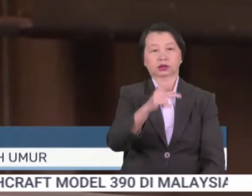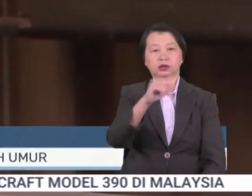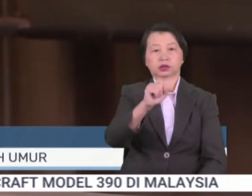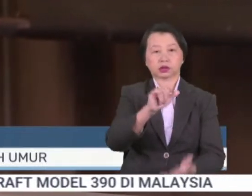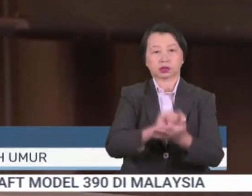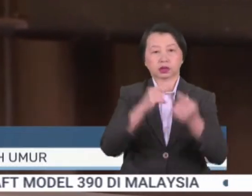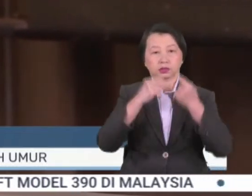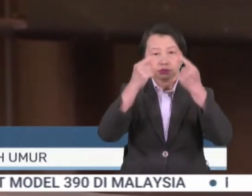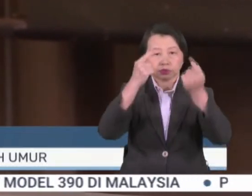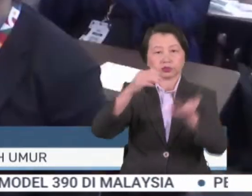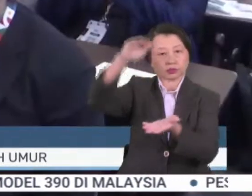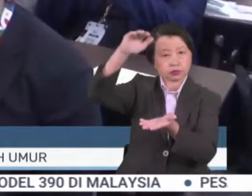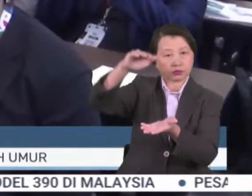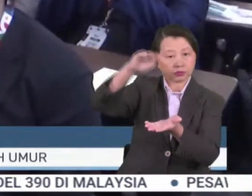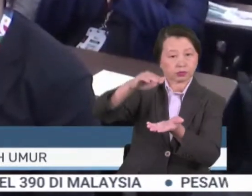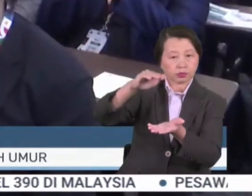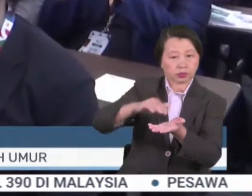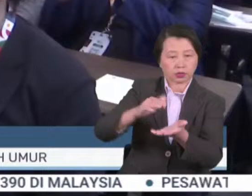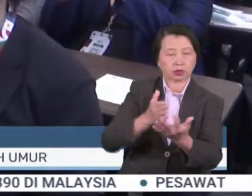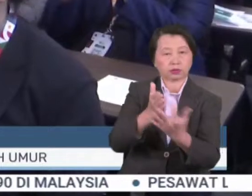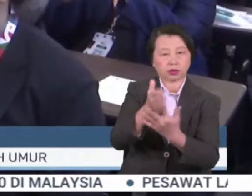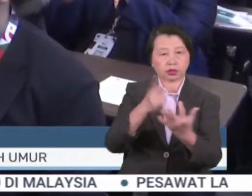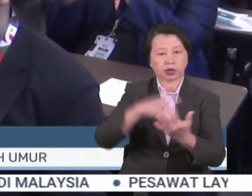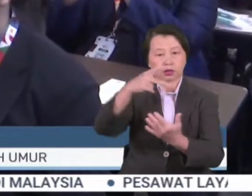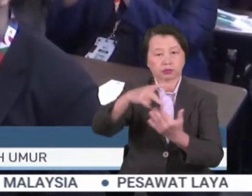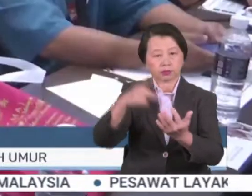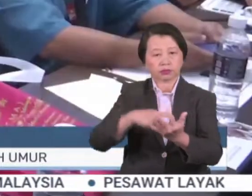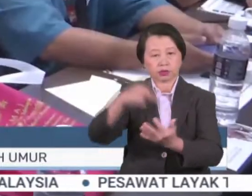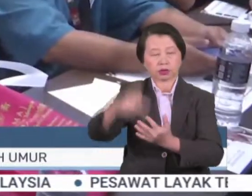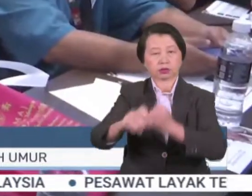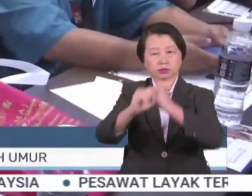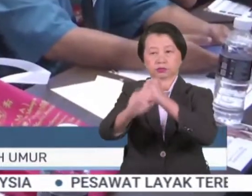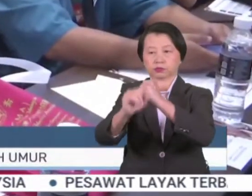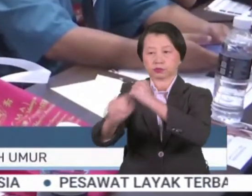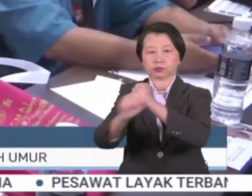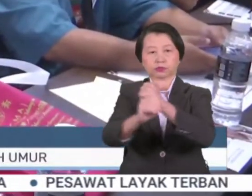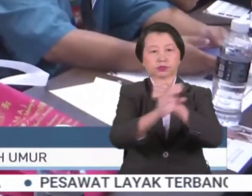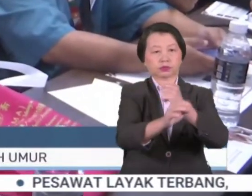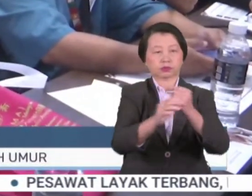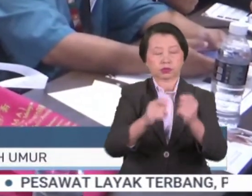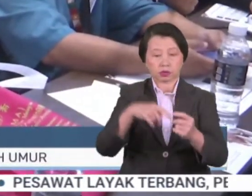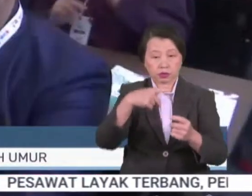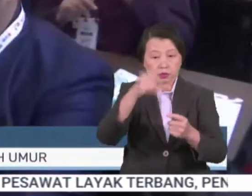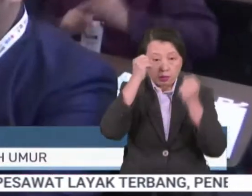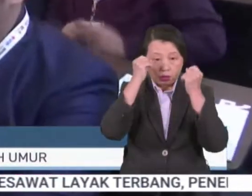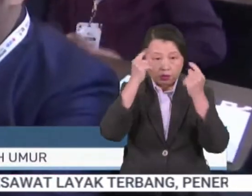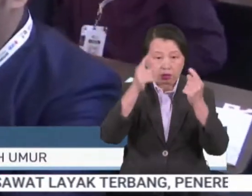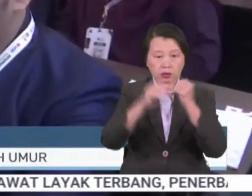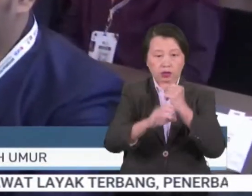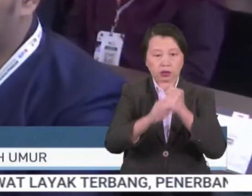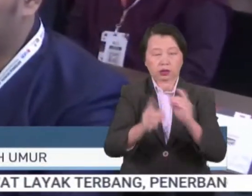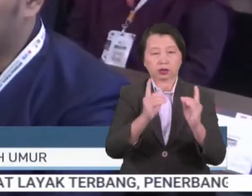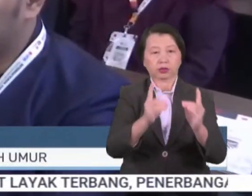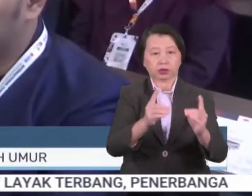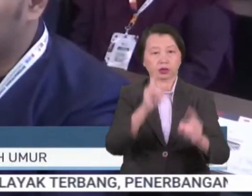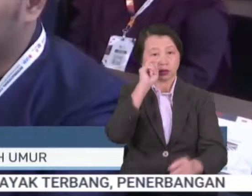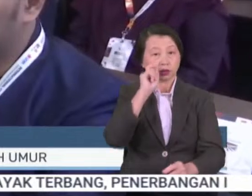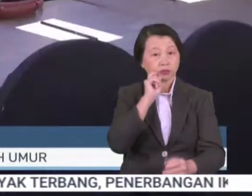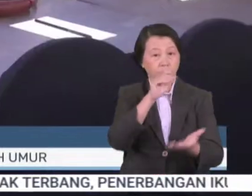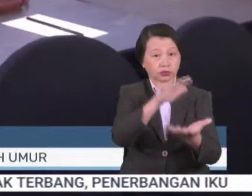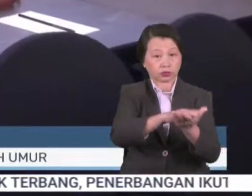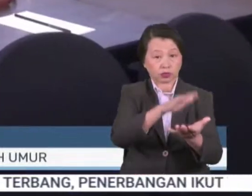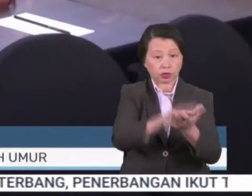berkenaan berjaya dikurangkan menerusi program-program advokasi seperti program kesedaran dan advokasi pendidikan seksual di